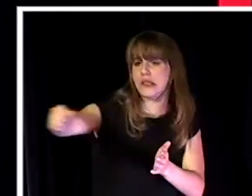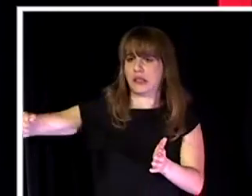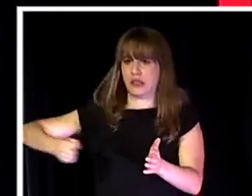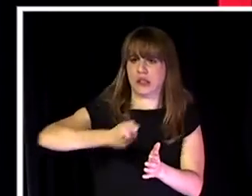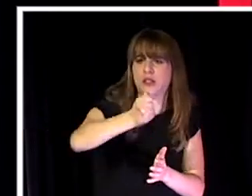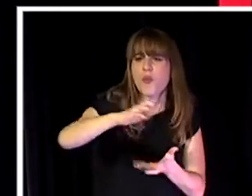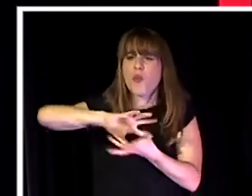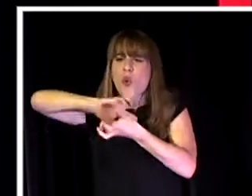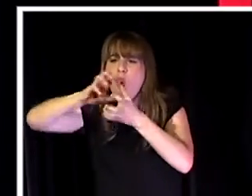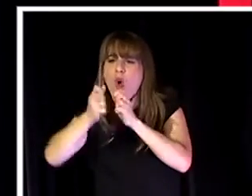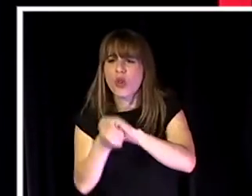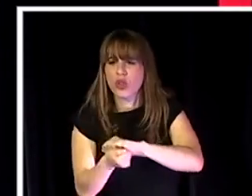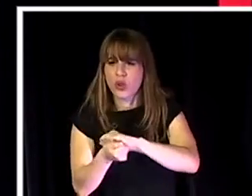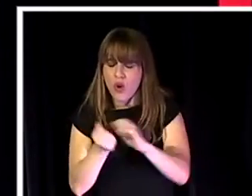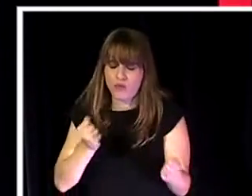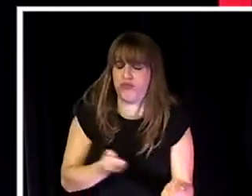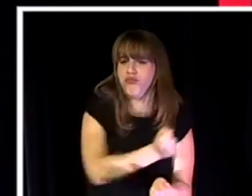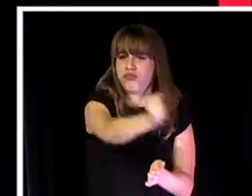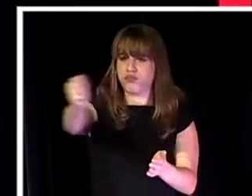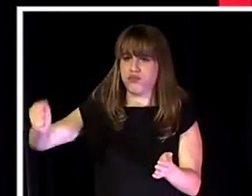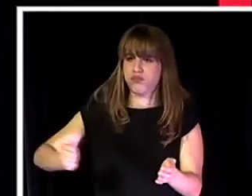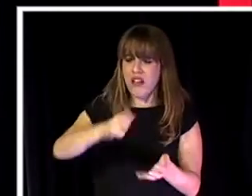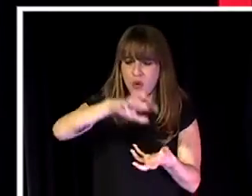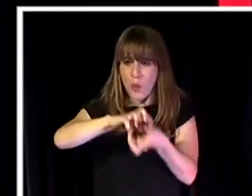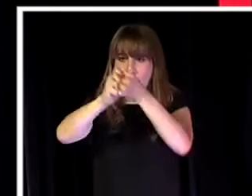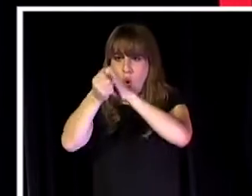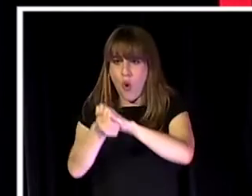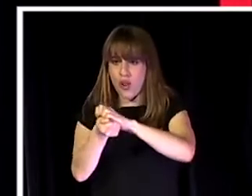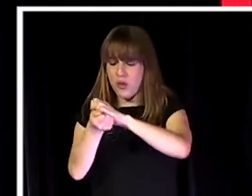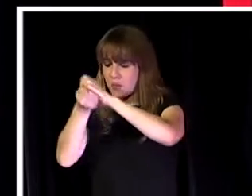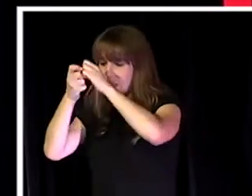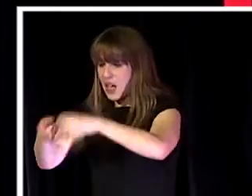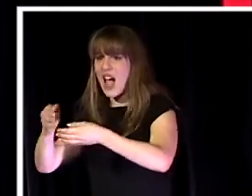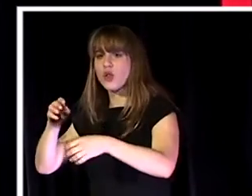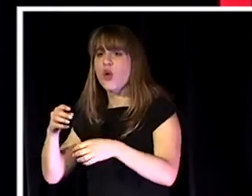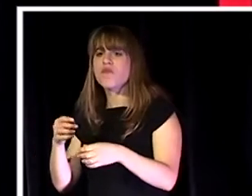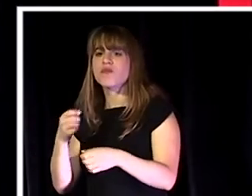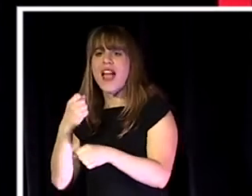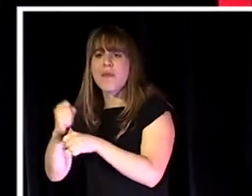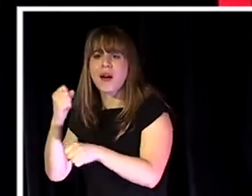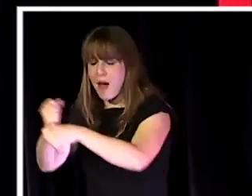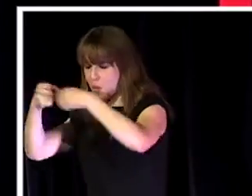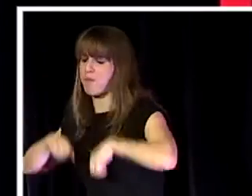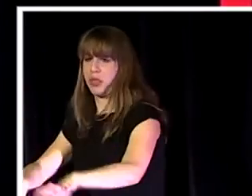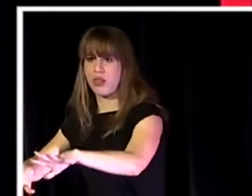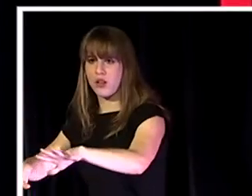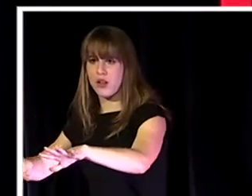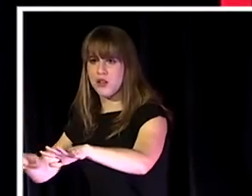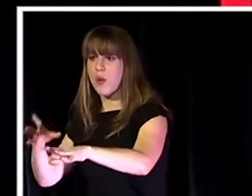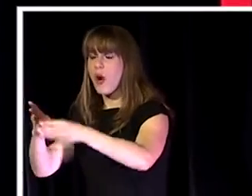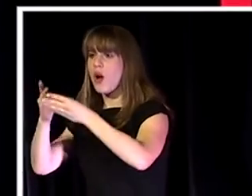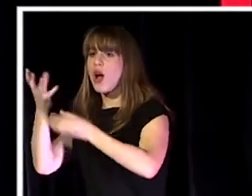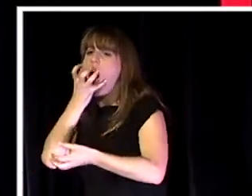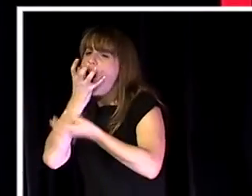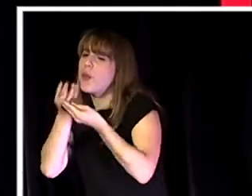κάνει πολιτό. Και τον πολιτό μετά τον πήρε και τον έχισε σε ένα πεζούλι. Τον άφησε να παγώσει. Και με ένα καυτό